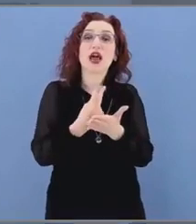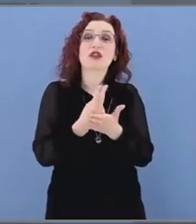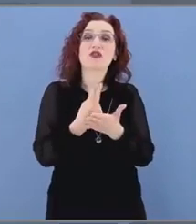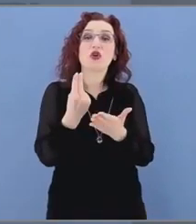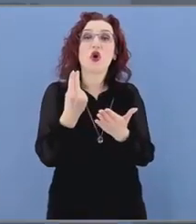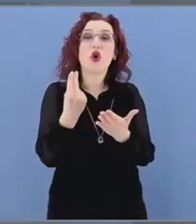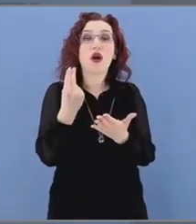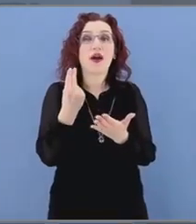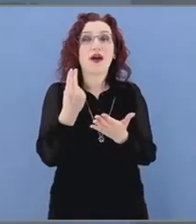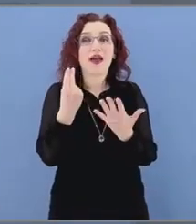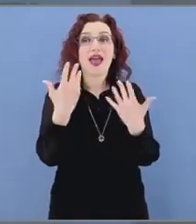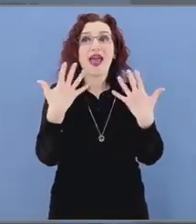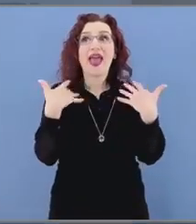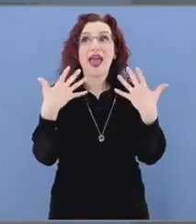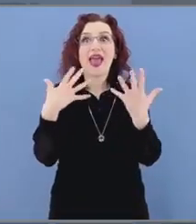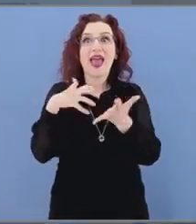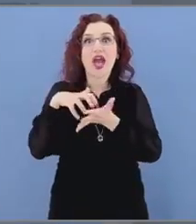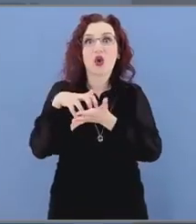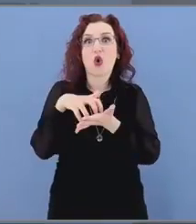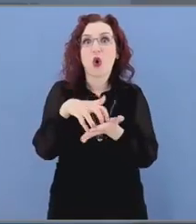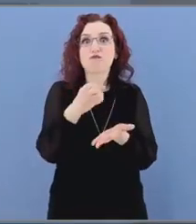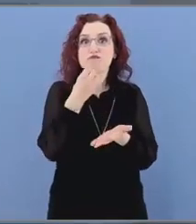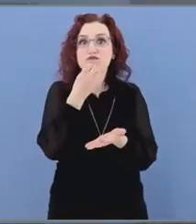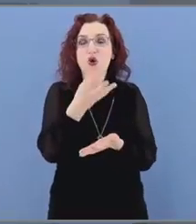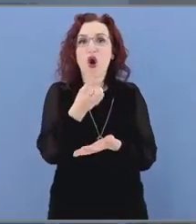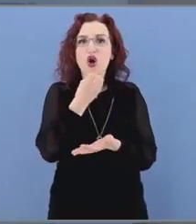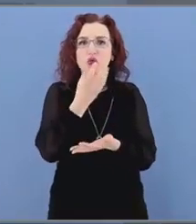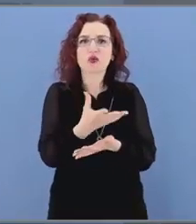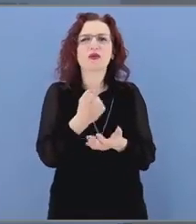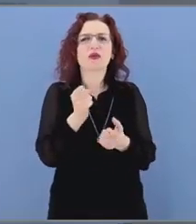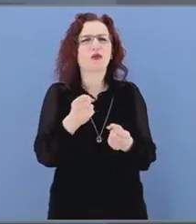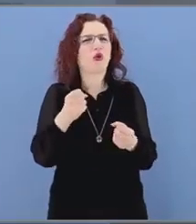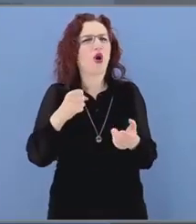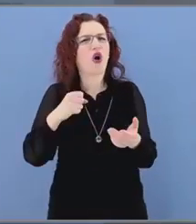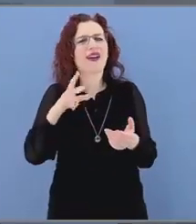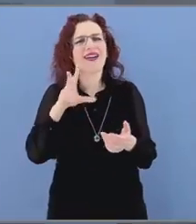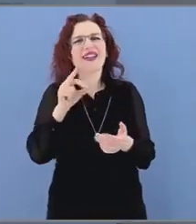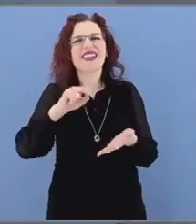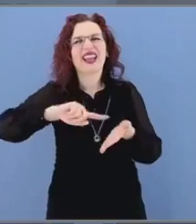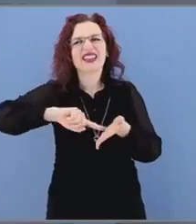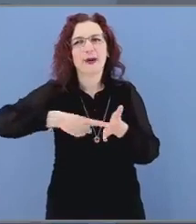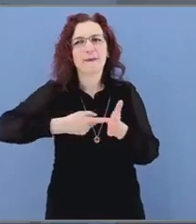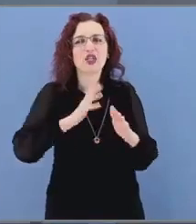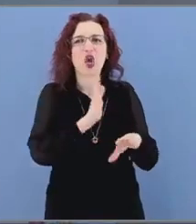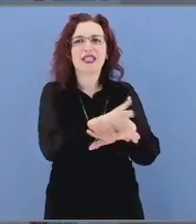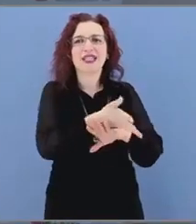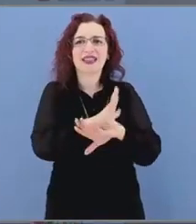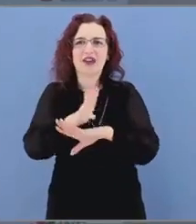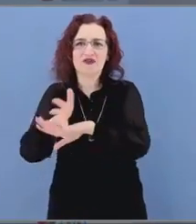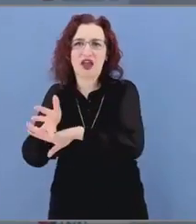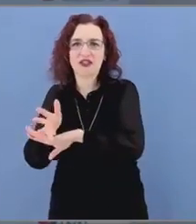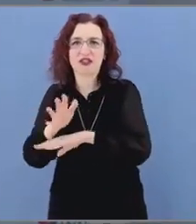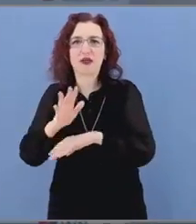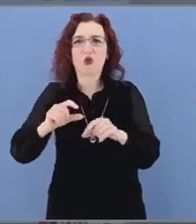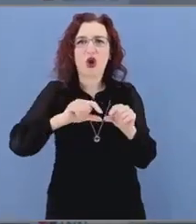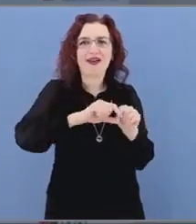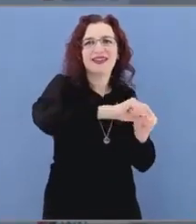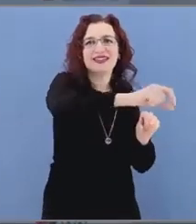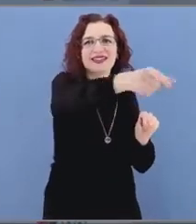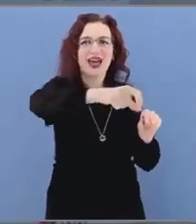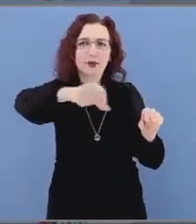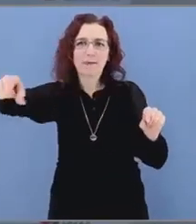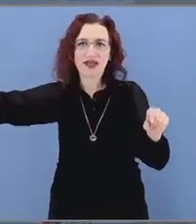di interventi, credo oltre 30 milioni di interventi, di trasformare il serpentone di Corviale di